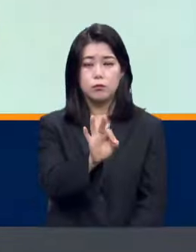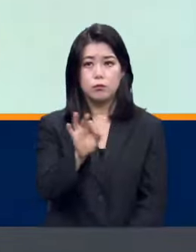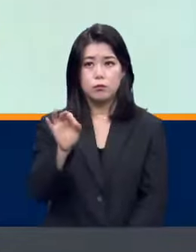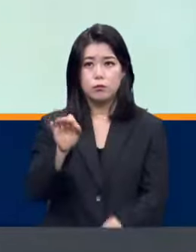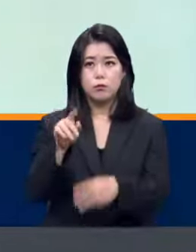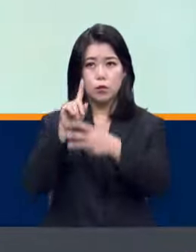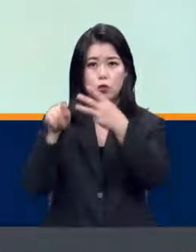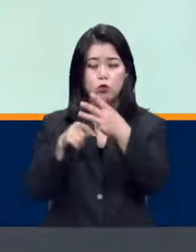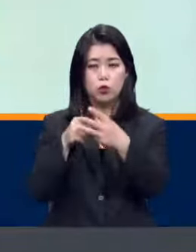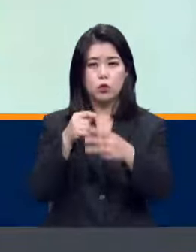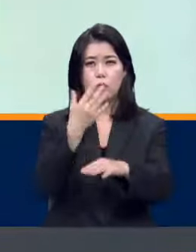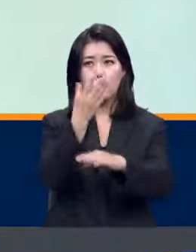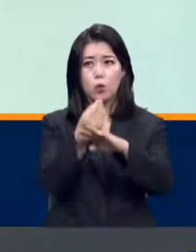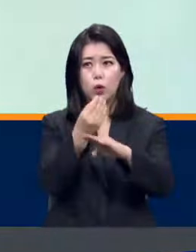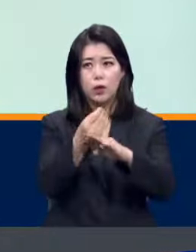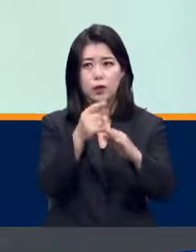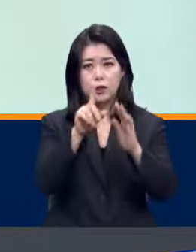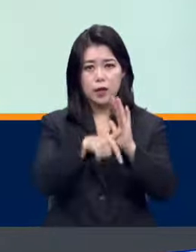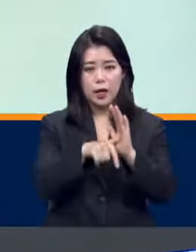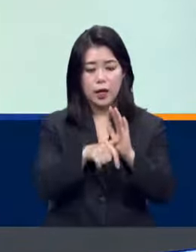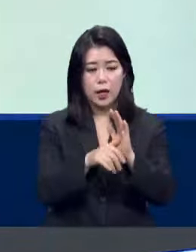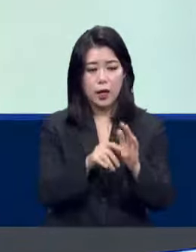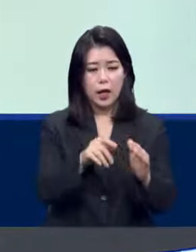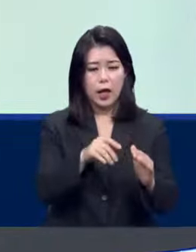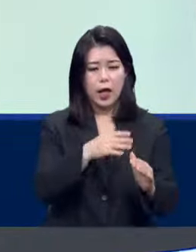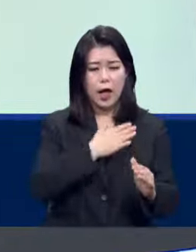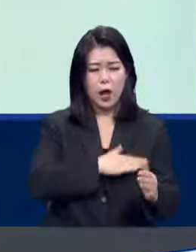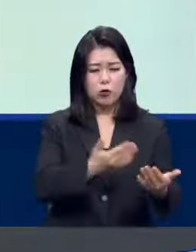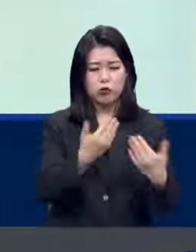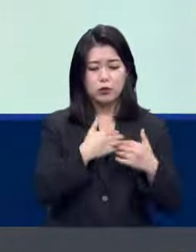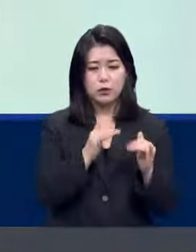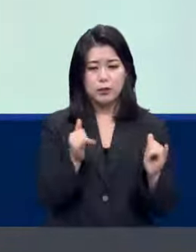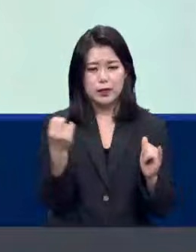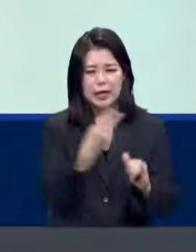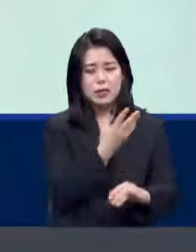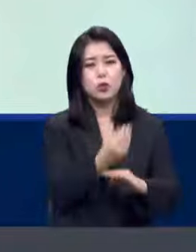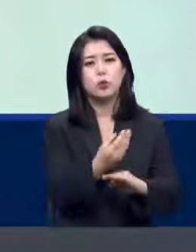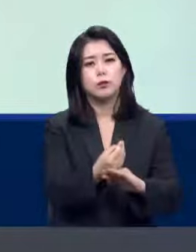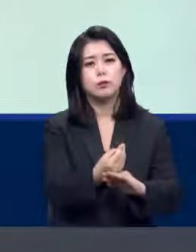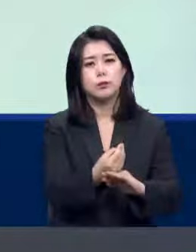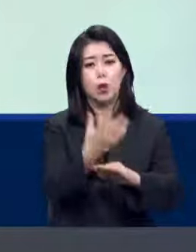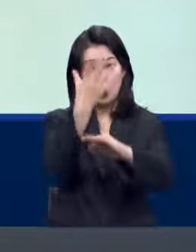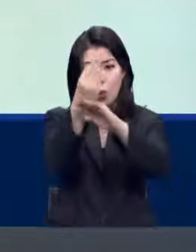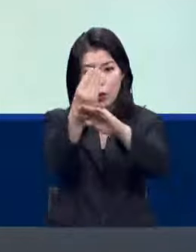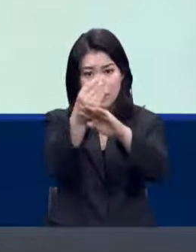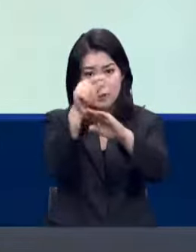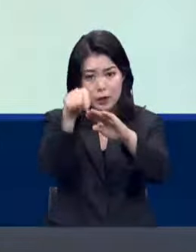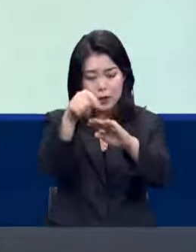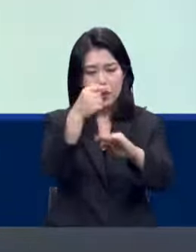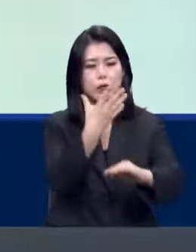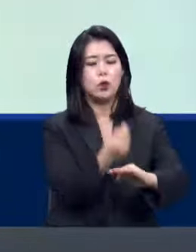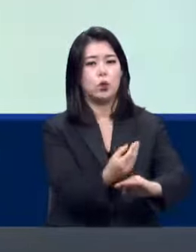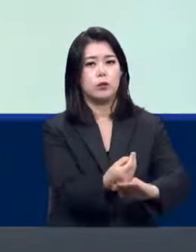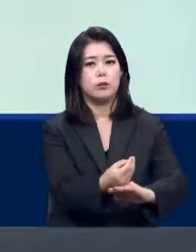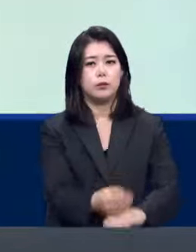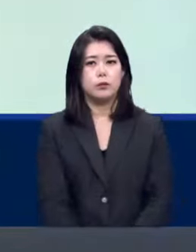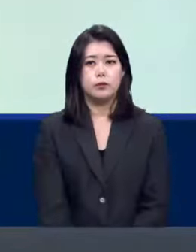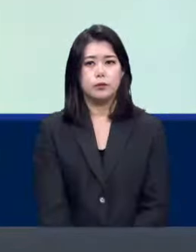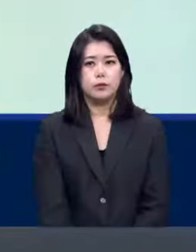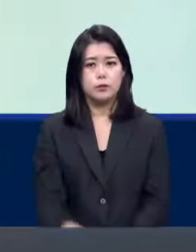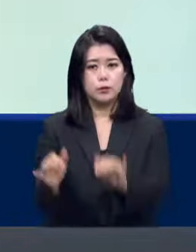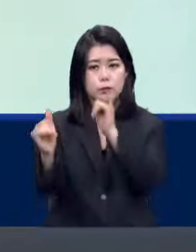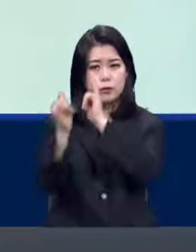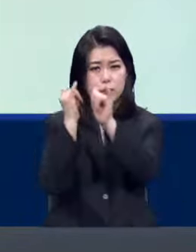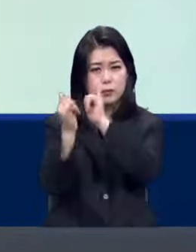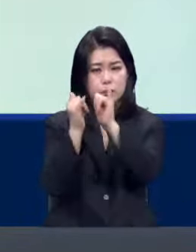통화 녹음 들려줄 때 제보자가 다시 녹음을 한 거라는 거죠 그럼 장 변호사님 이게 통한 당사자들끼리